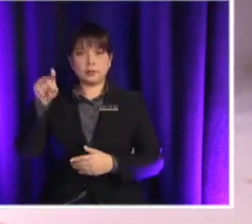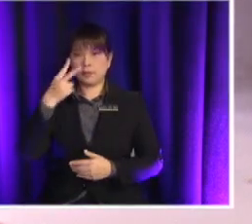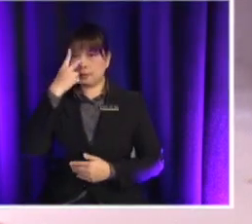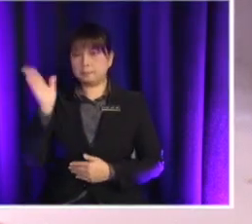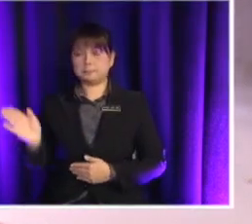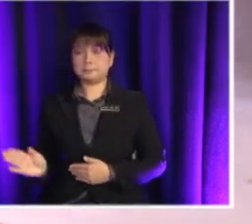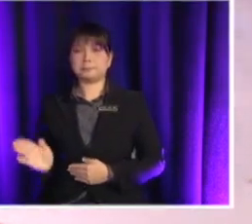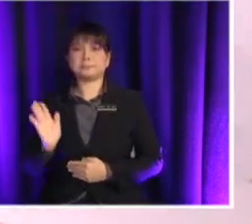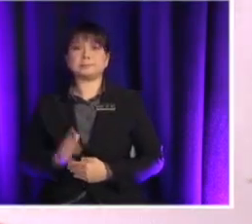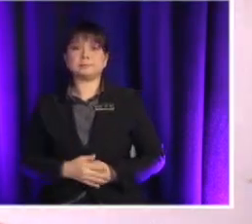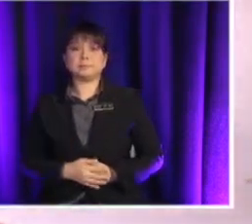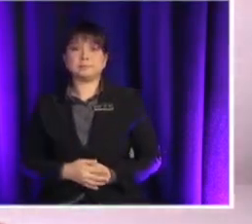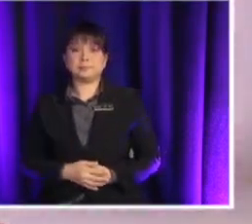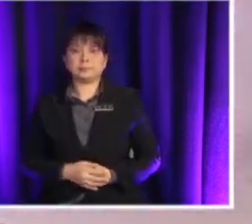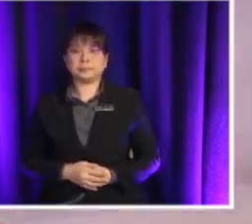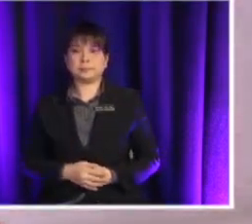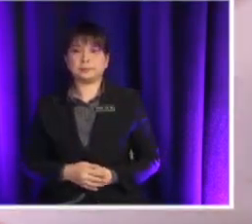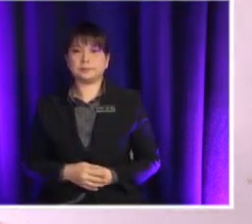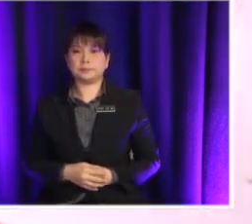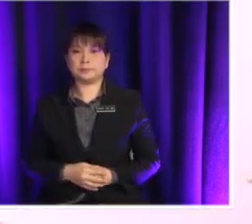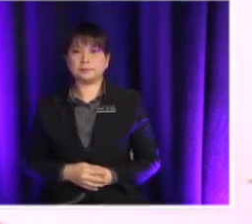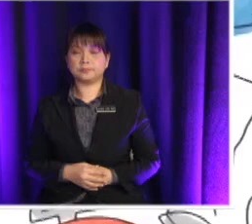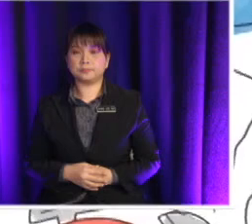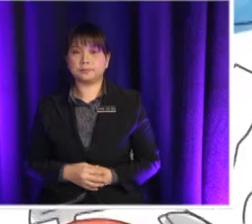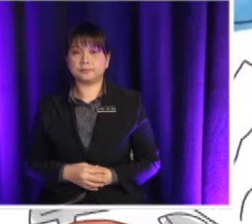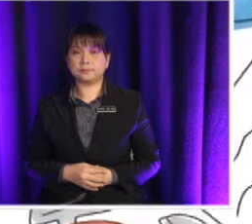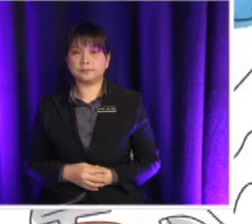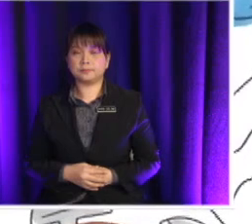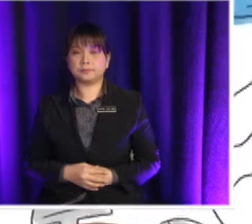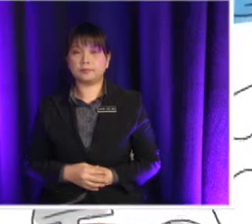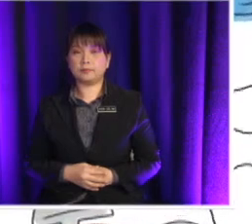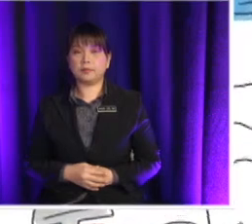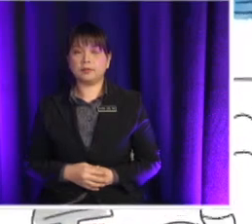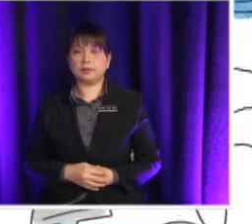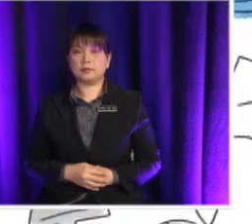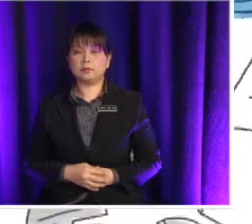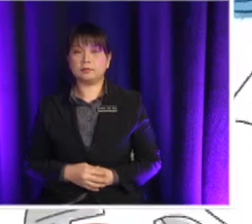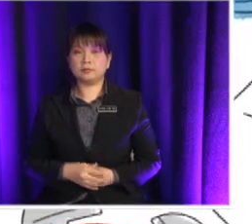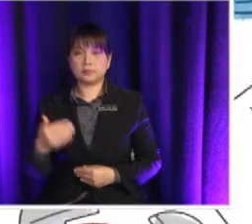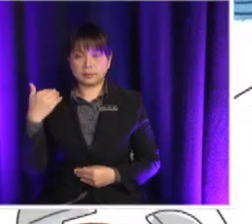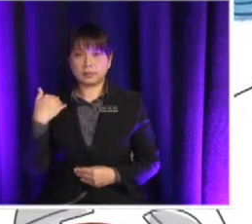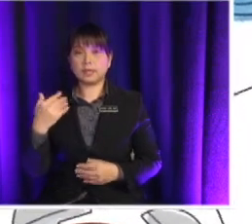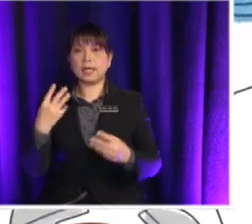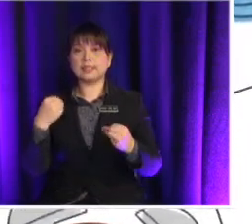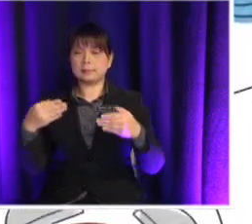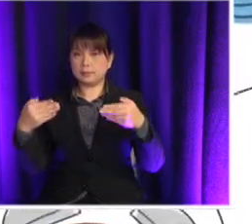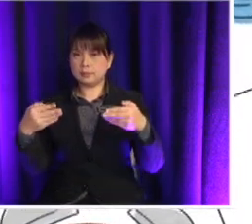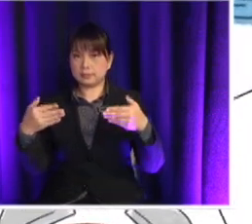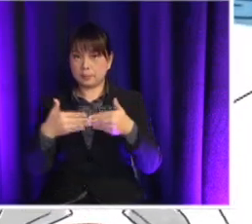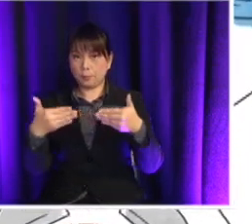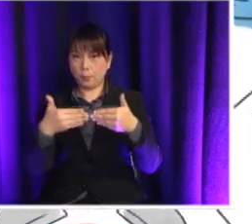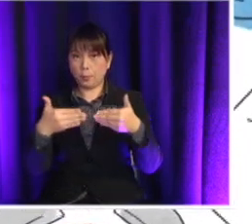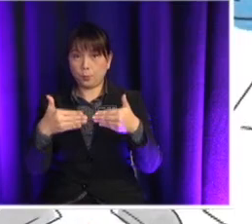sambungan. Okey, kita tarik switch ke bawah. So macam mana kita nak sambung switch? Kita ambil jumper wire tu. Jumper wire ni tadi. Okey, cikgu. Okey,